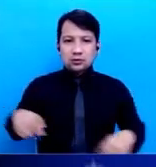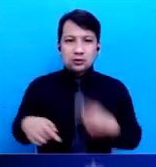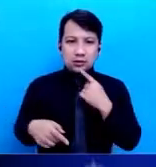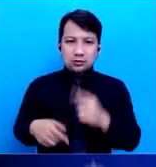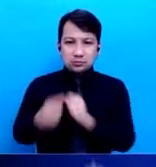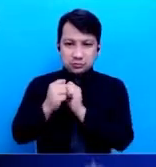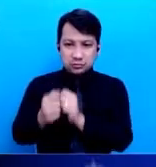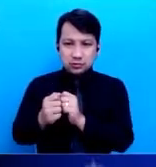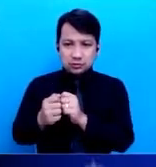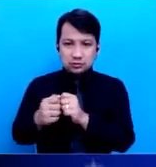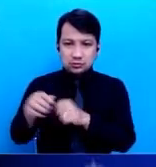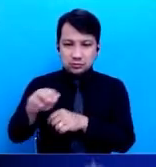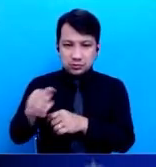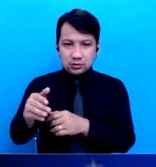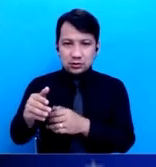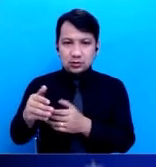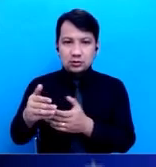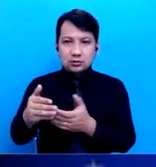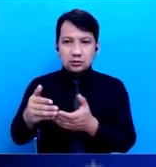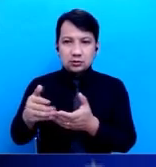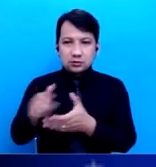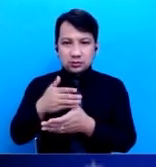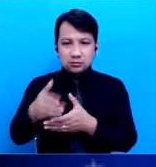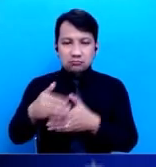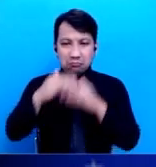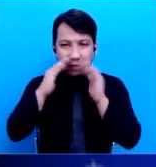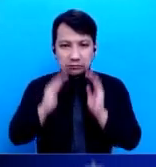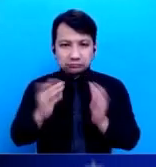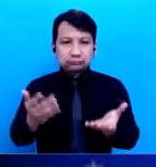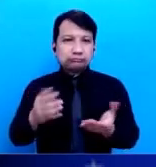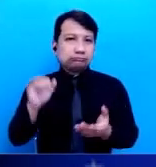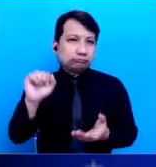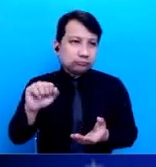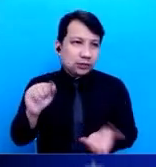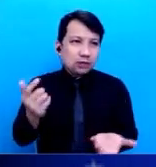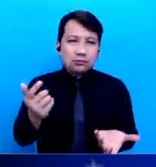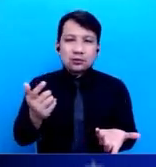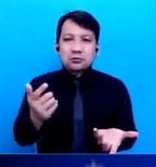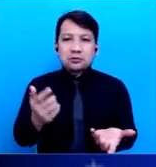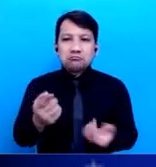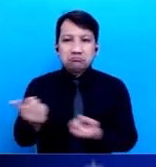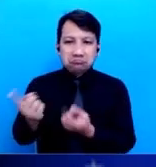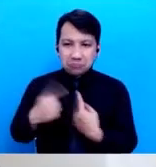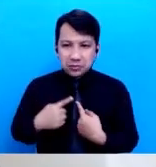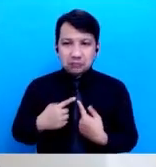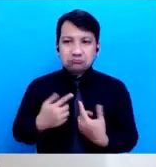mediation. Sadly, yeah, the reply I got